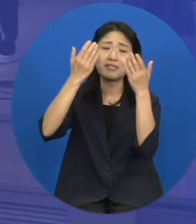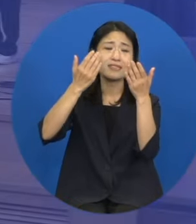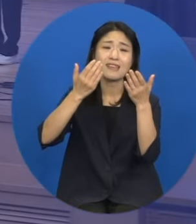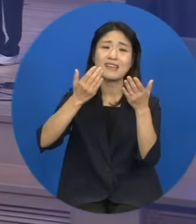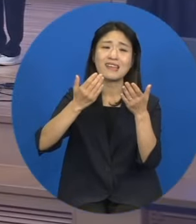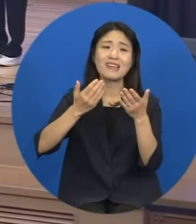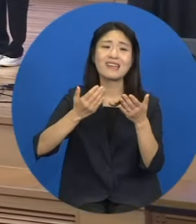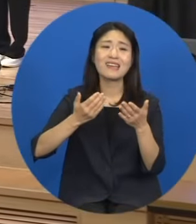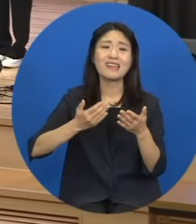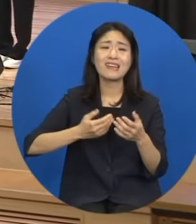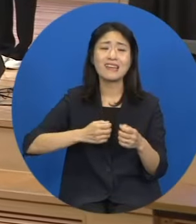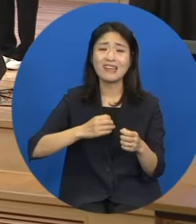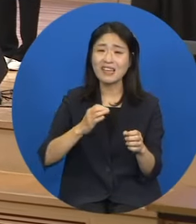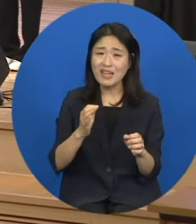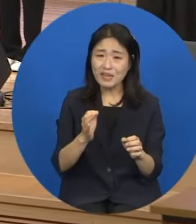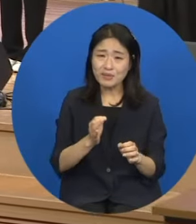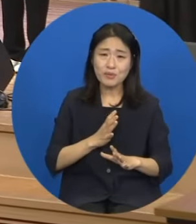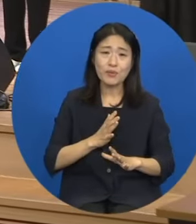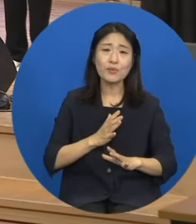지켜주시네